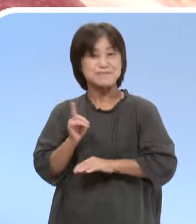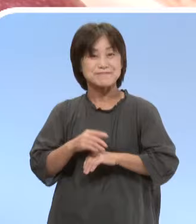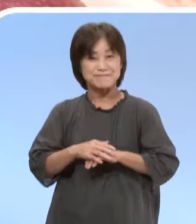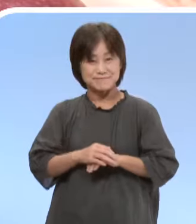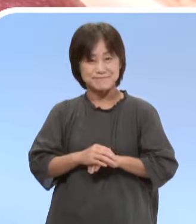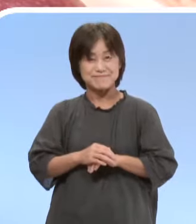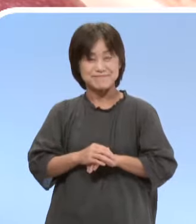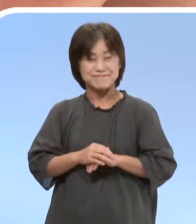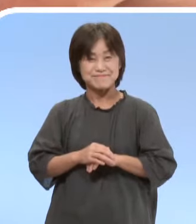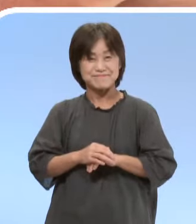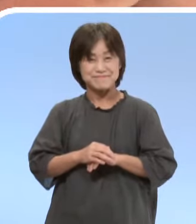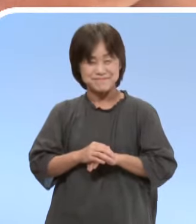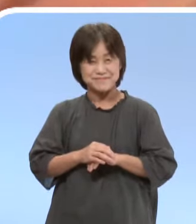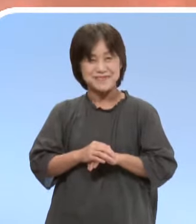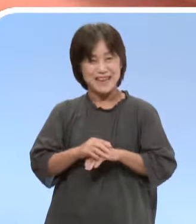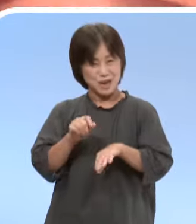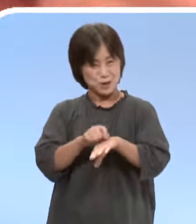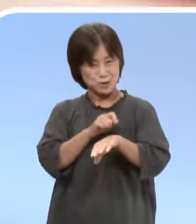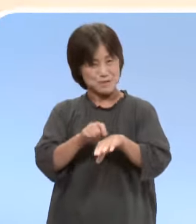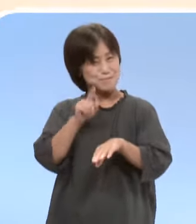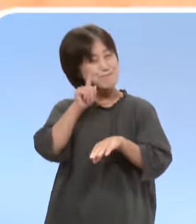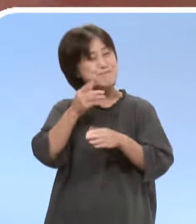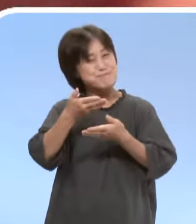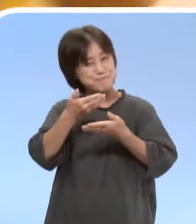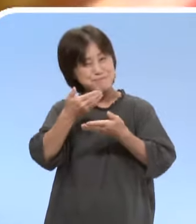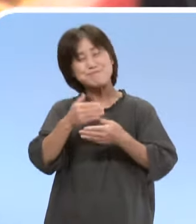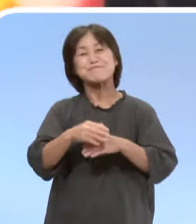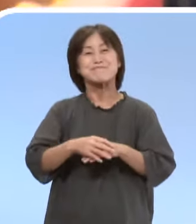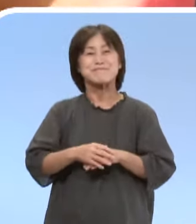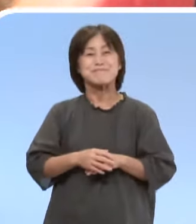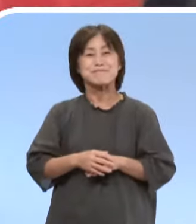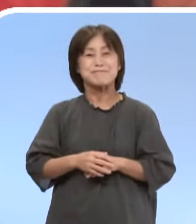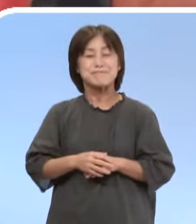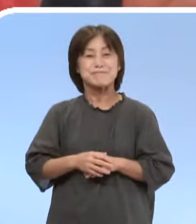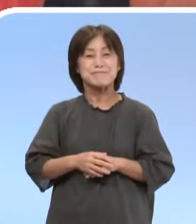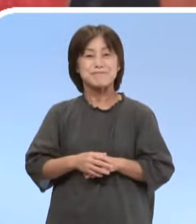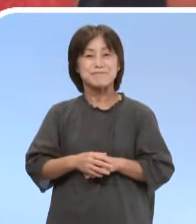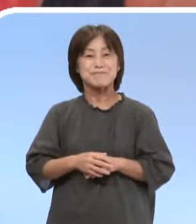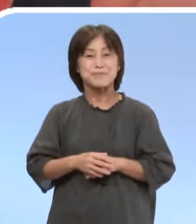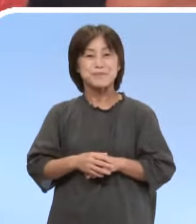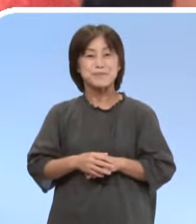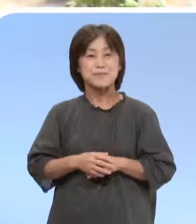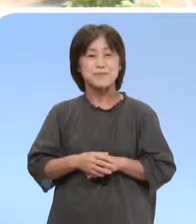果実。田口さん、特別に試食させていただきました。